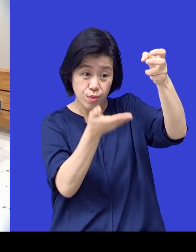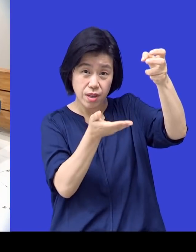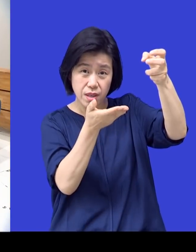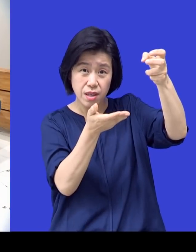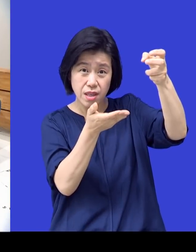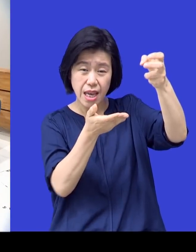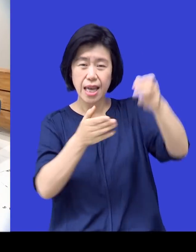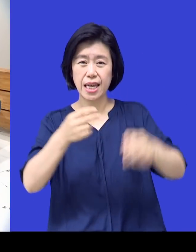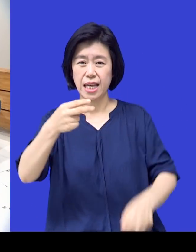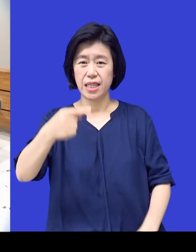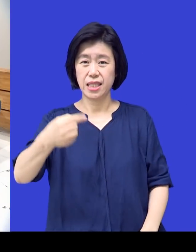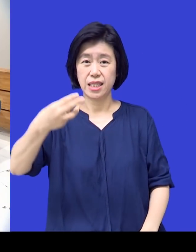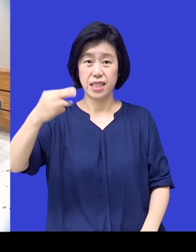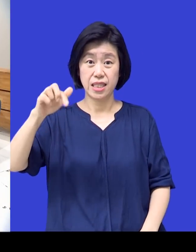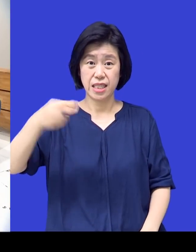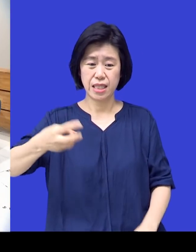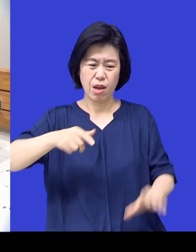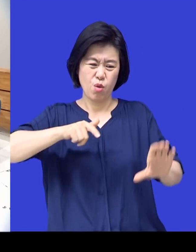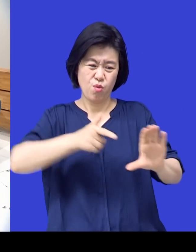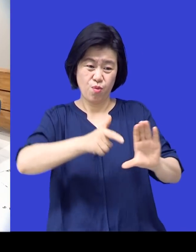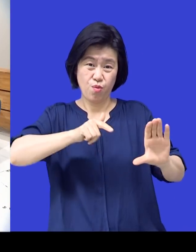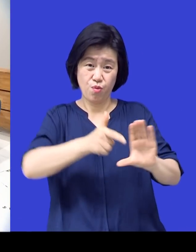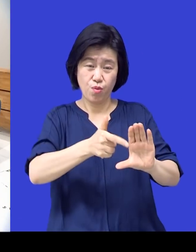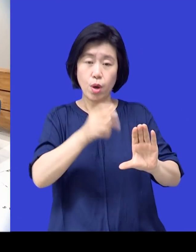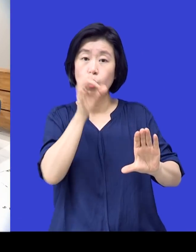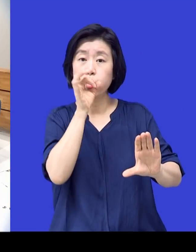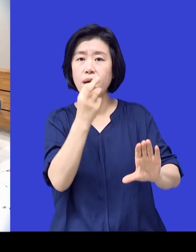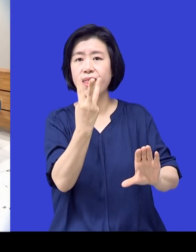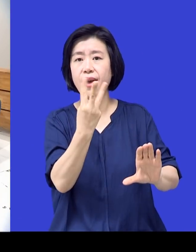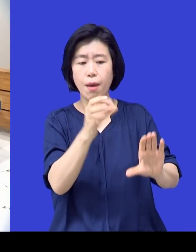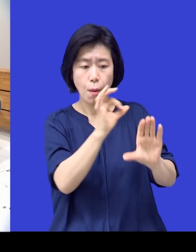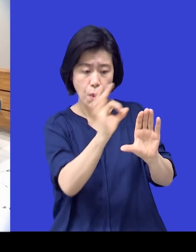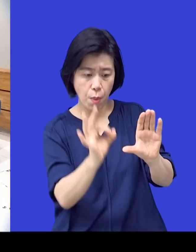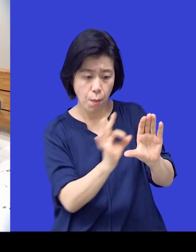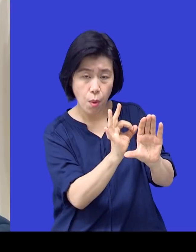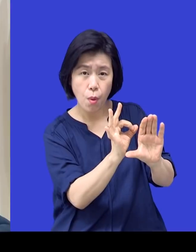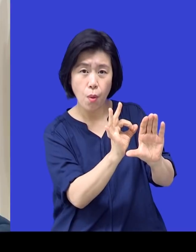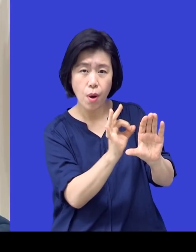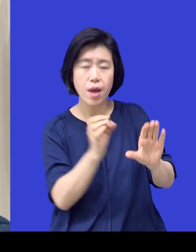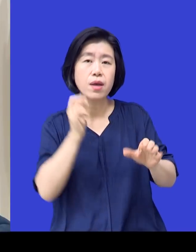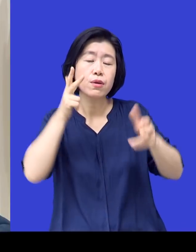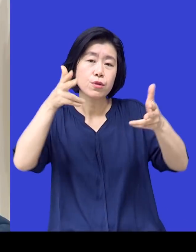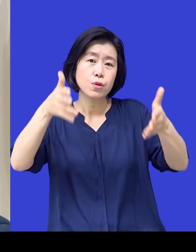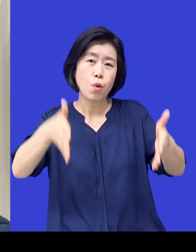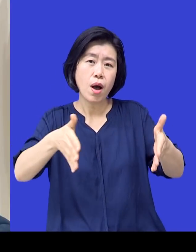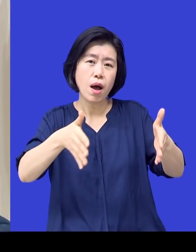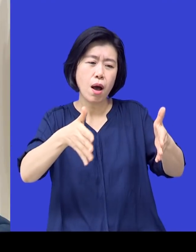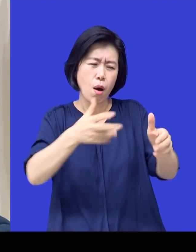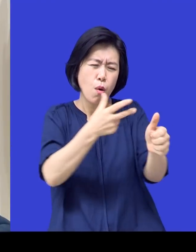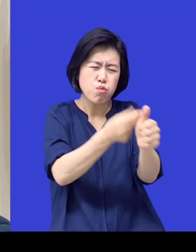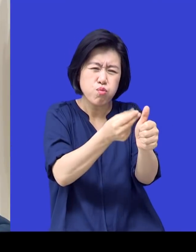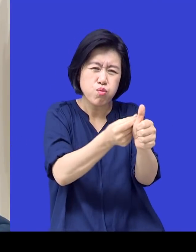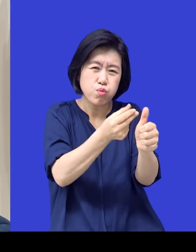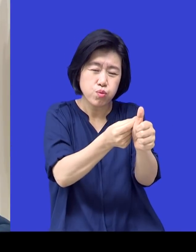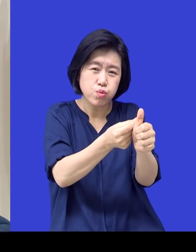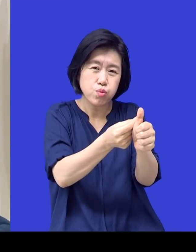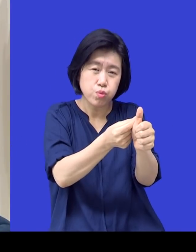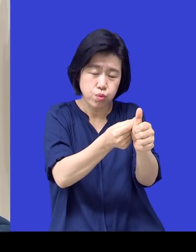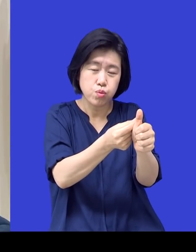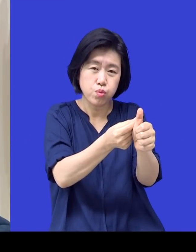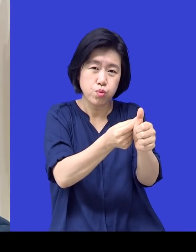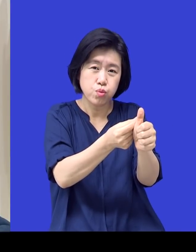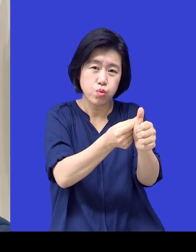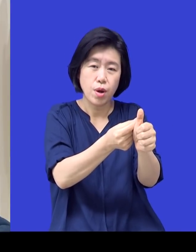가지고 그 일주일 동안 계속 주사를 또 맞아요. 그래서 이렇게 그 골반 밑에 척추에다가